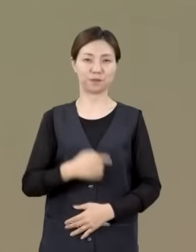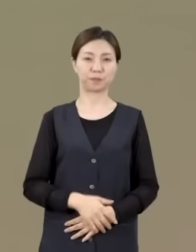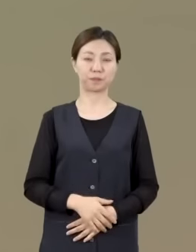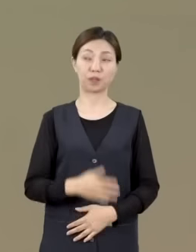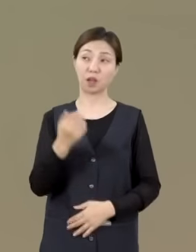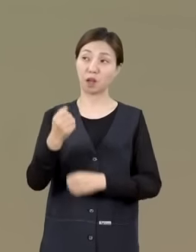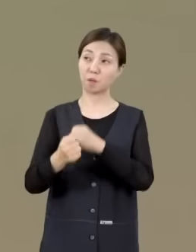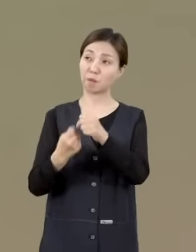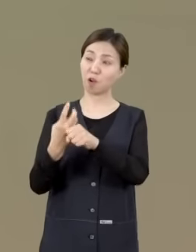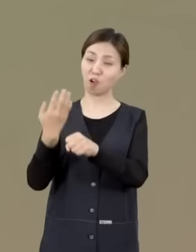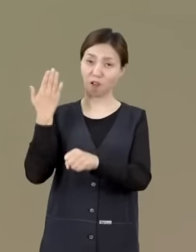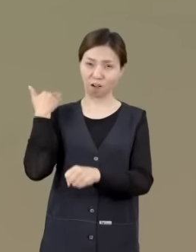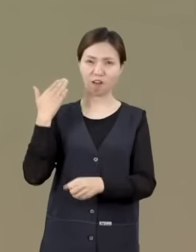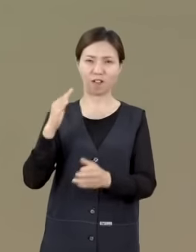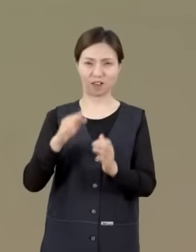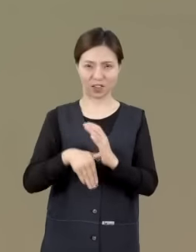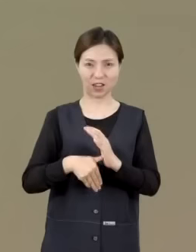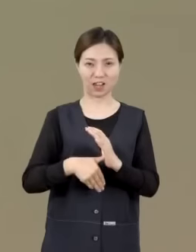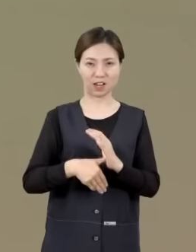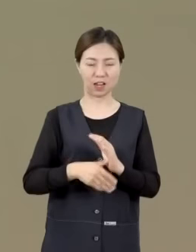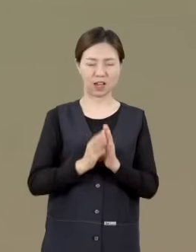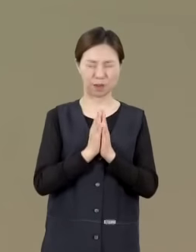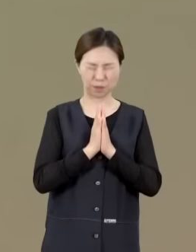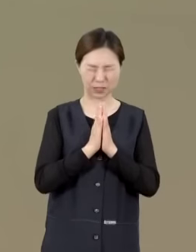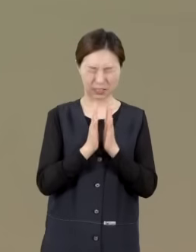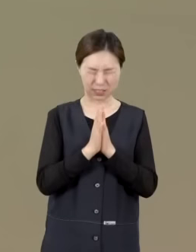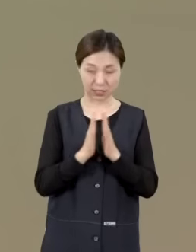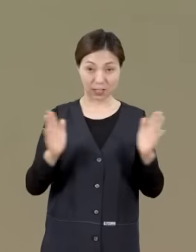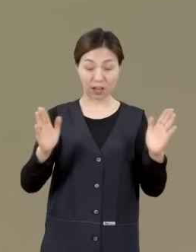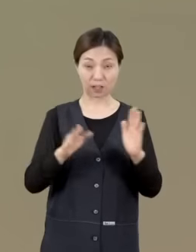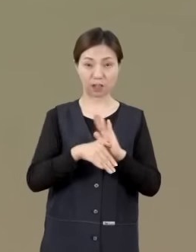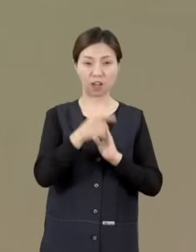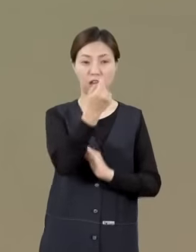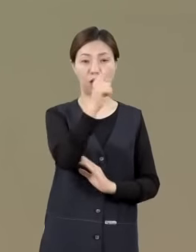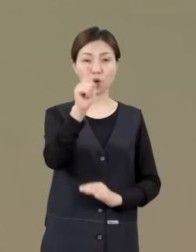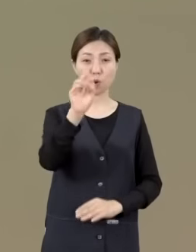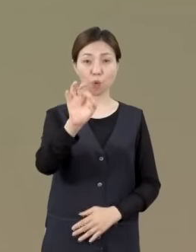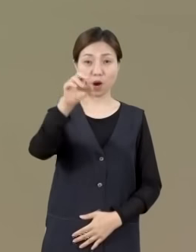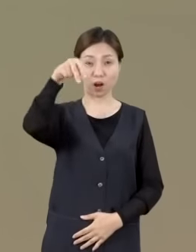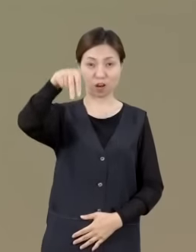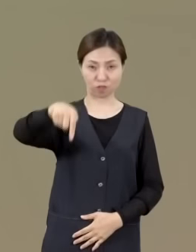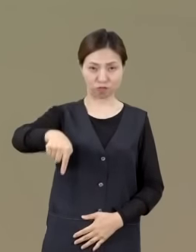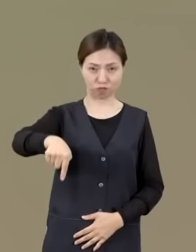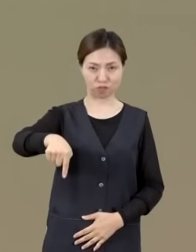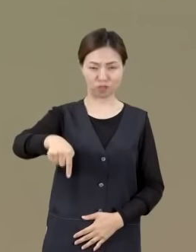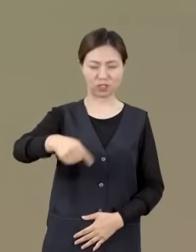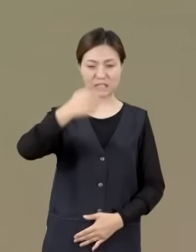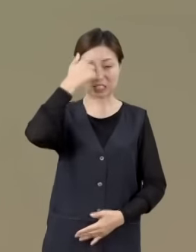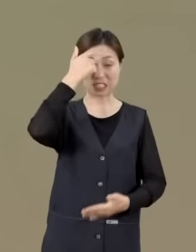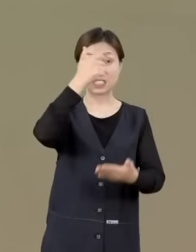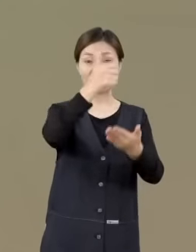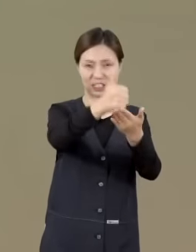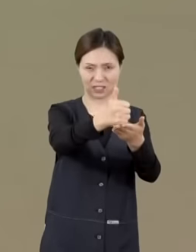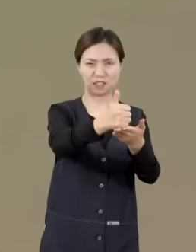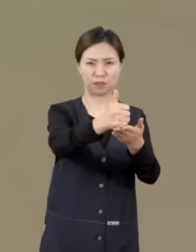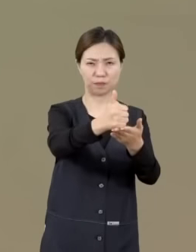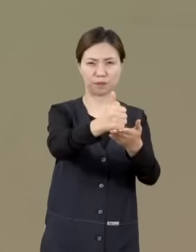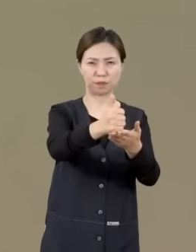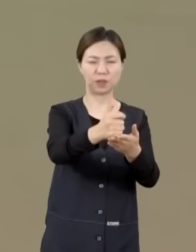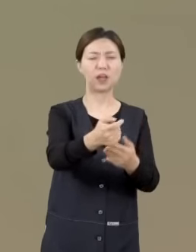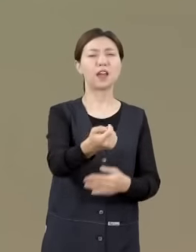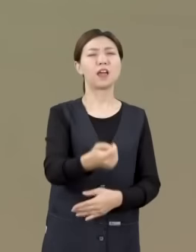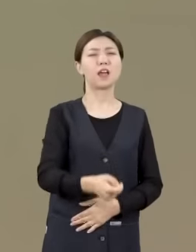몇 년 전 기도를 처음 시작할 때 광우스님의 소나무를 보며